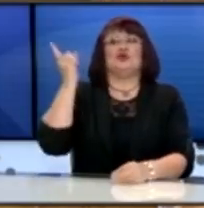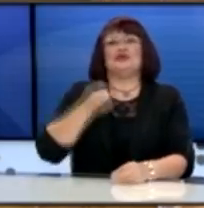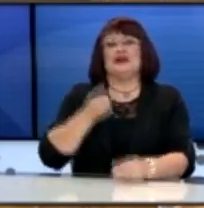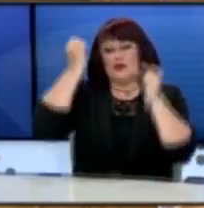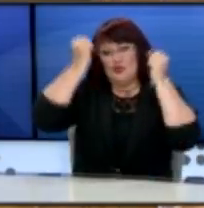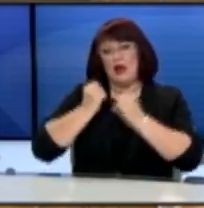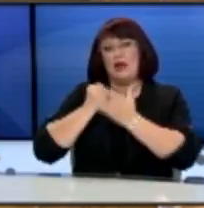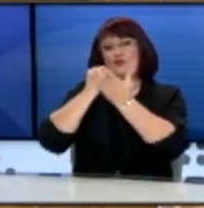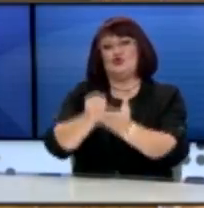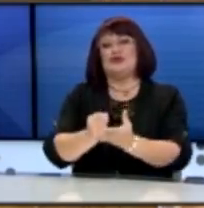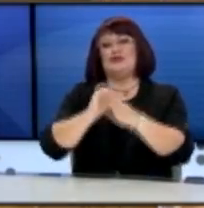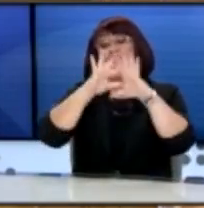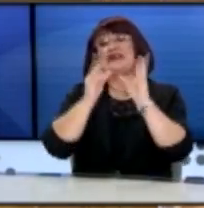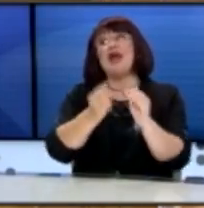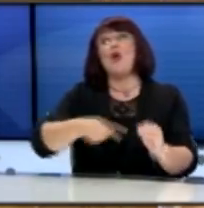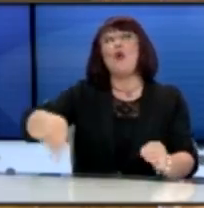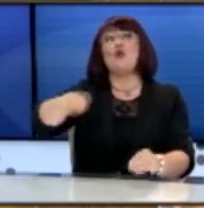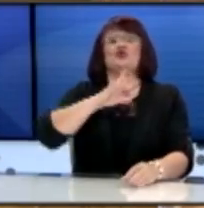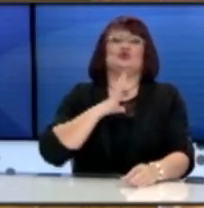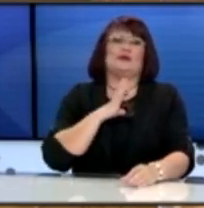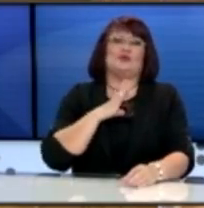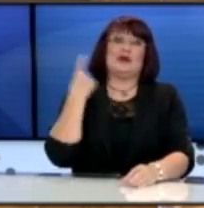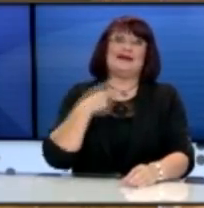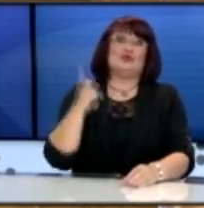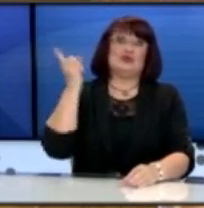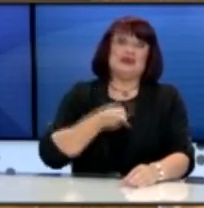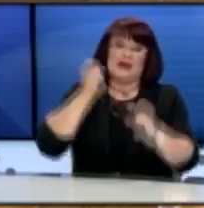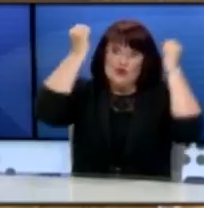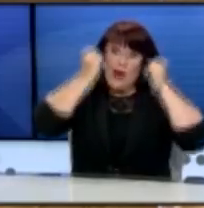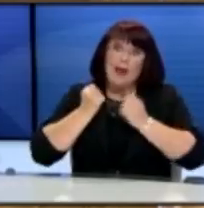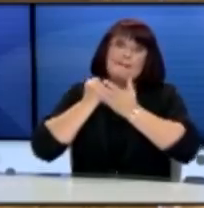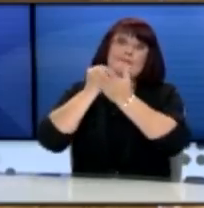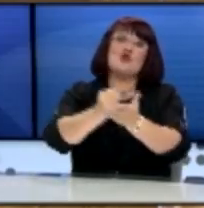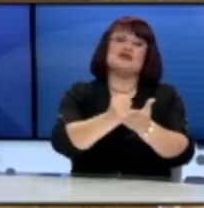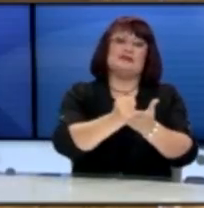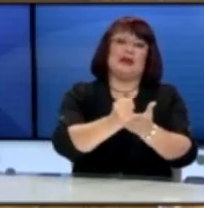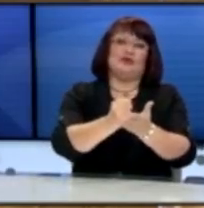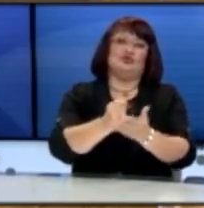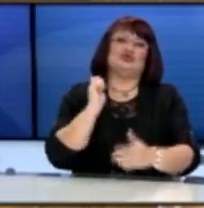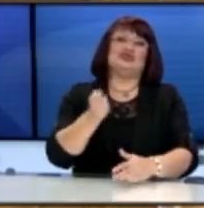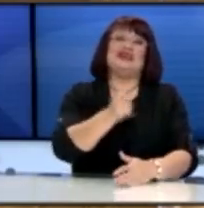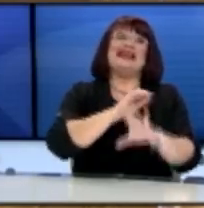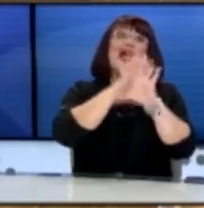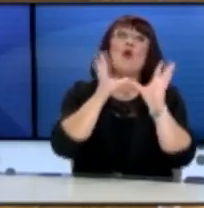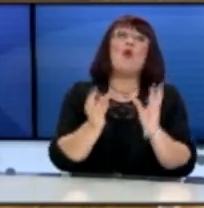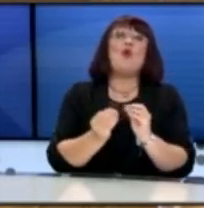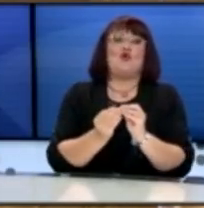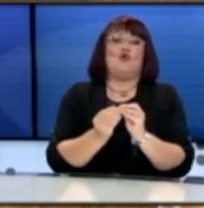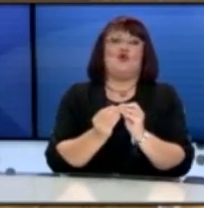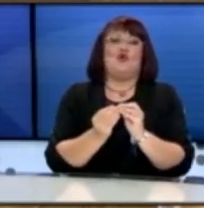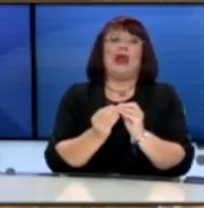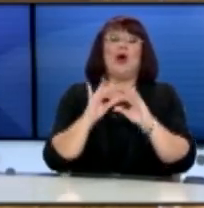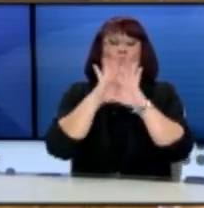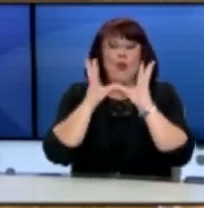100% αποζημίωση για όλους τους πυρόπληκτους. 100% αποζημίωση σημαίνει πως θα αποζημιωθούν για όλα και χωρίς